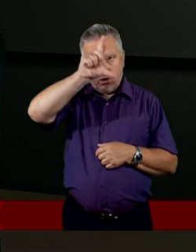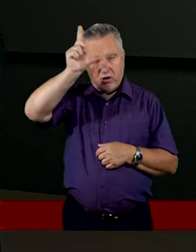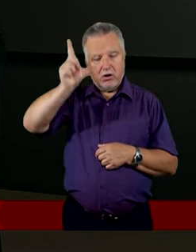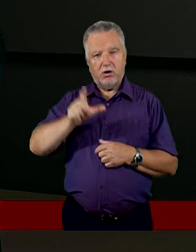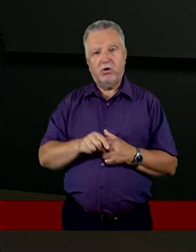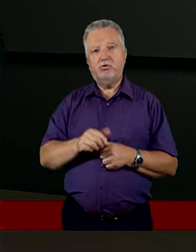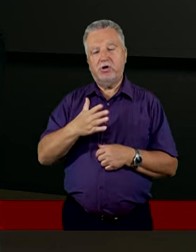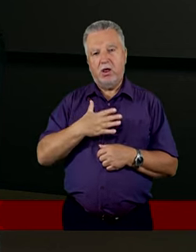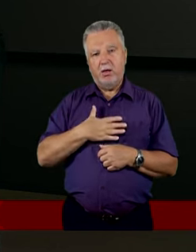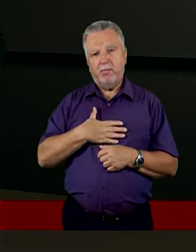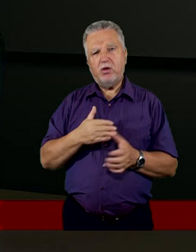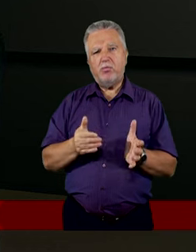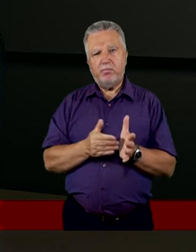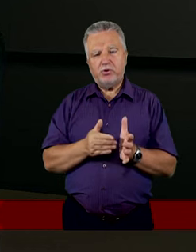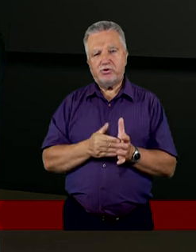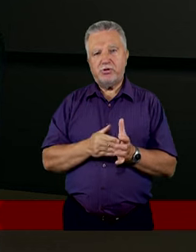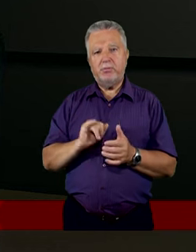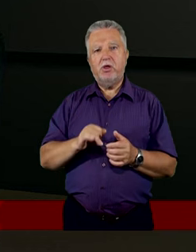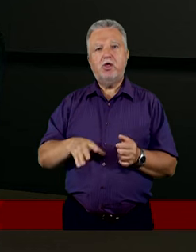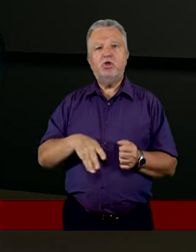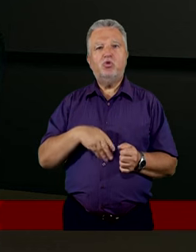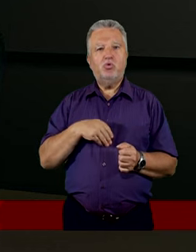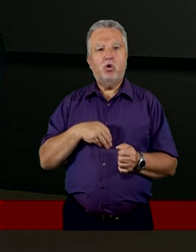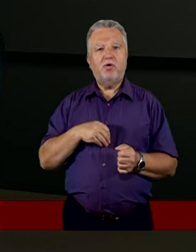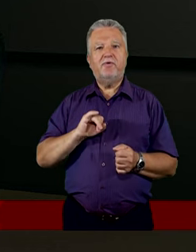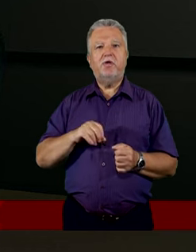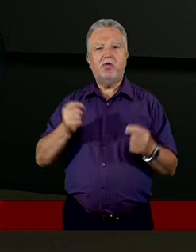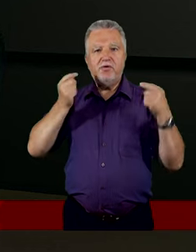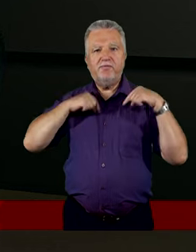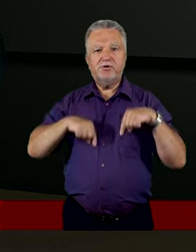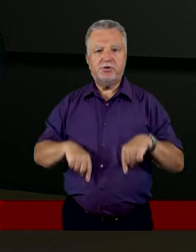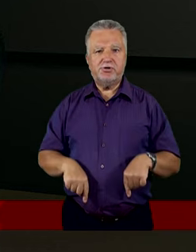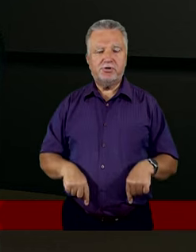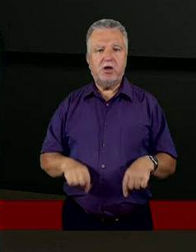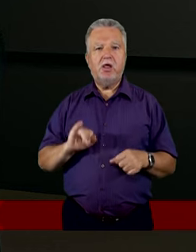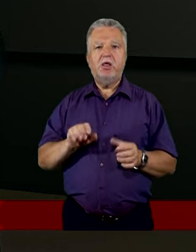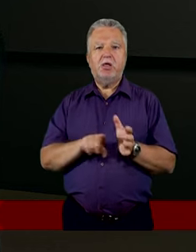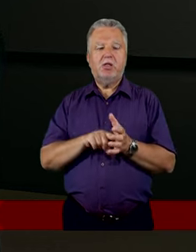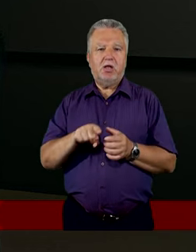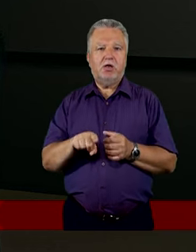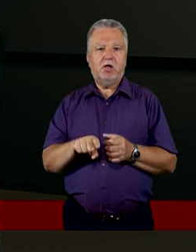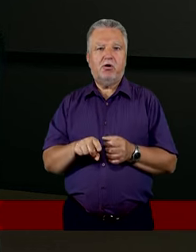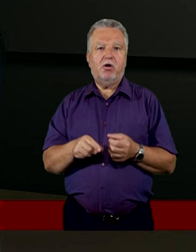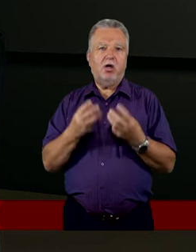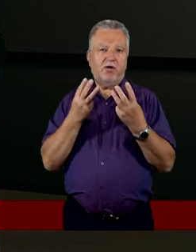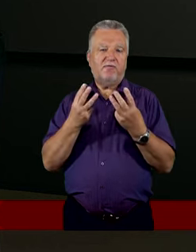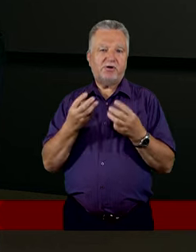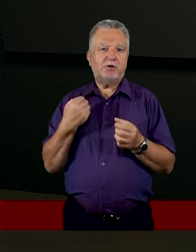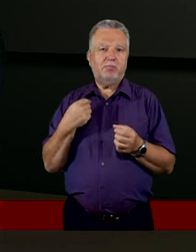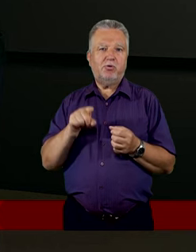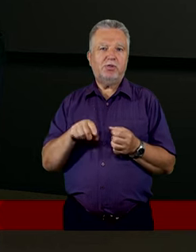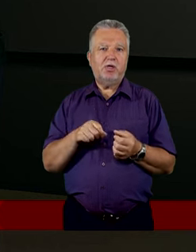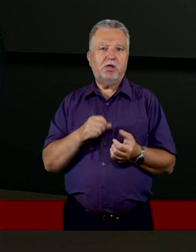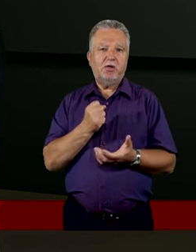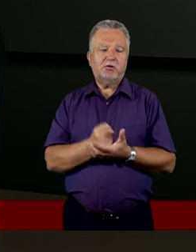ludzie mają te potrzeby i duchowe, i fizyczne, i dla Niego ważniejsze